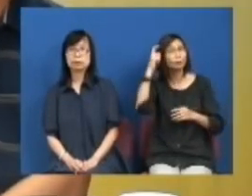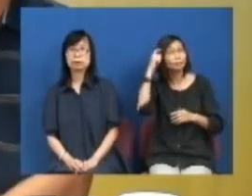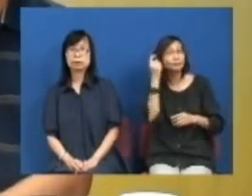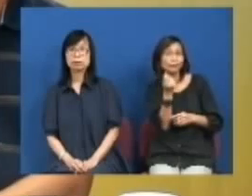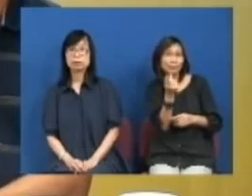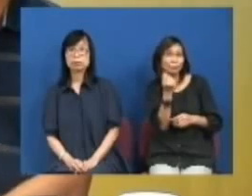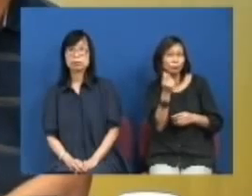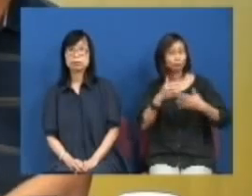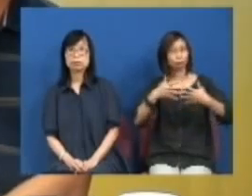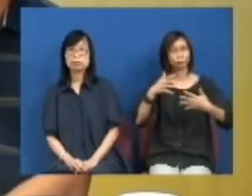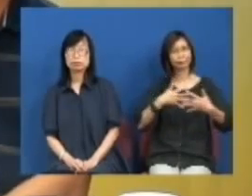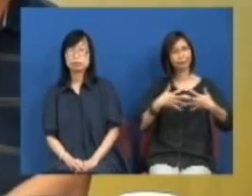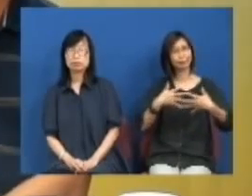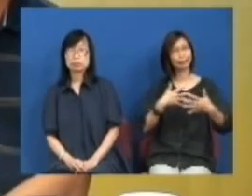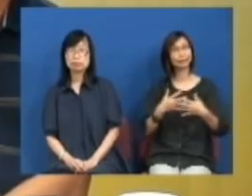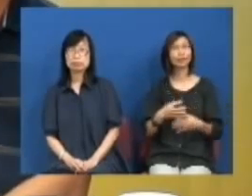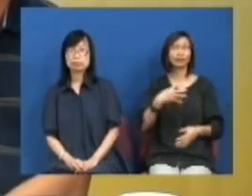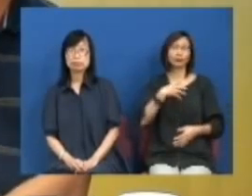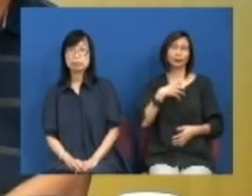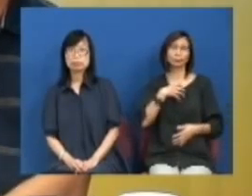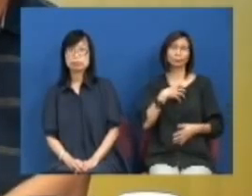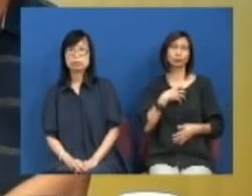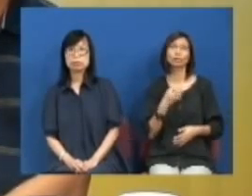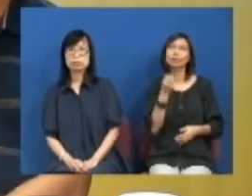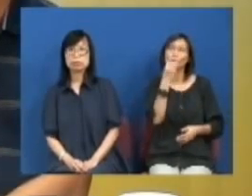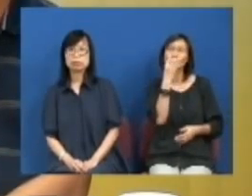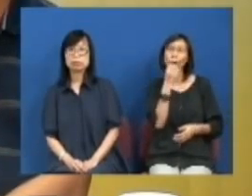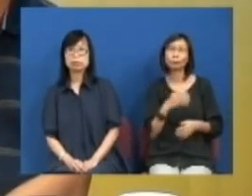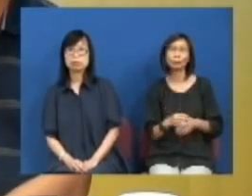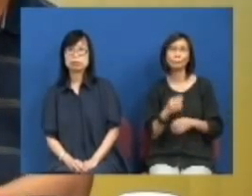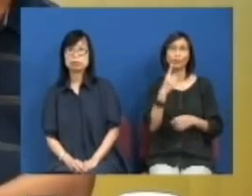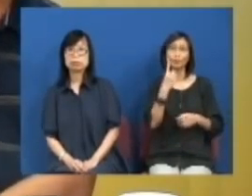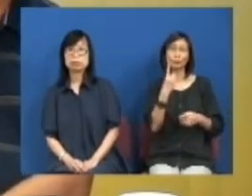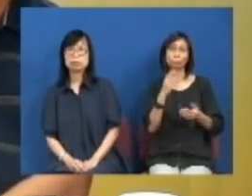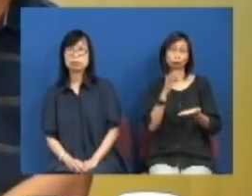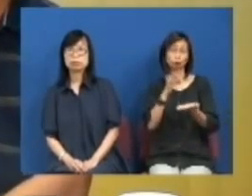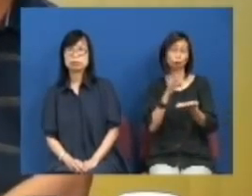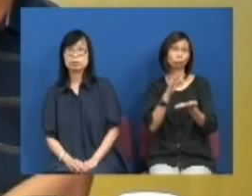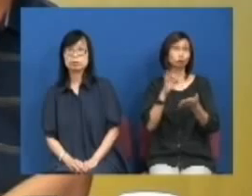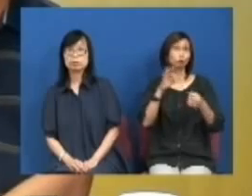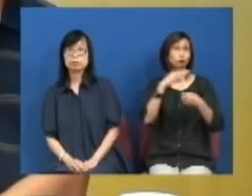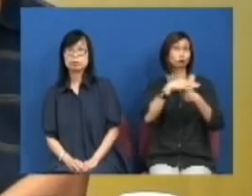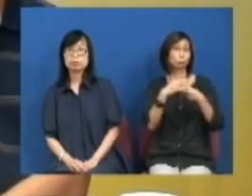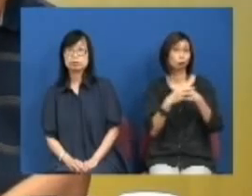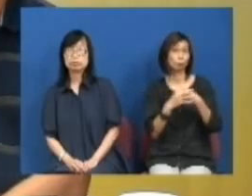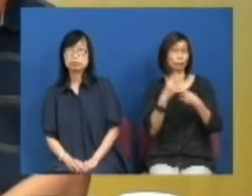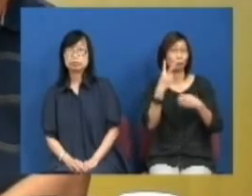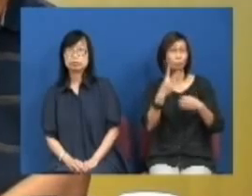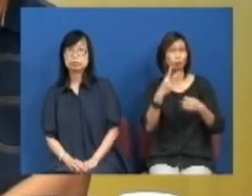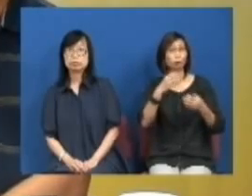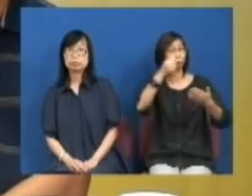身感受到依一個一國兩制之下，香港仍然享有嗰一種好有限的自由。咁但另一樣嘢更加重要一樣嘢就是